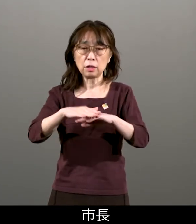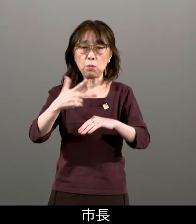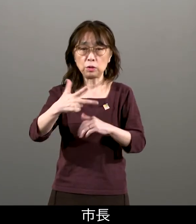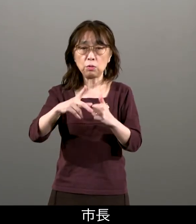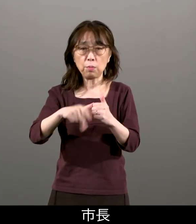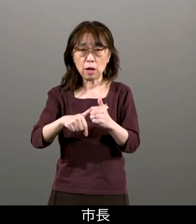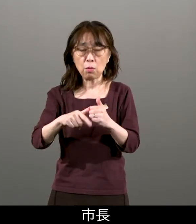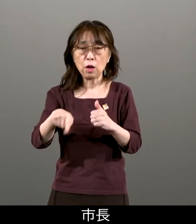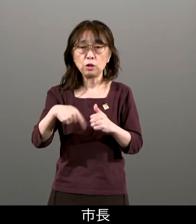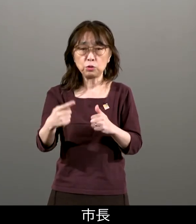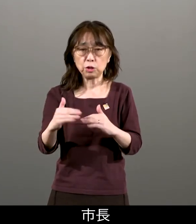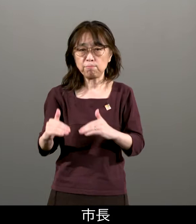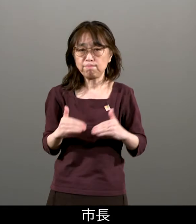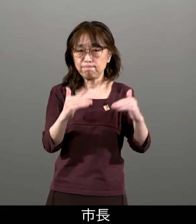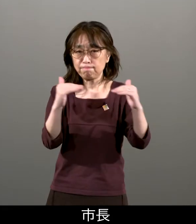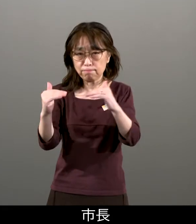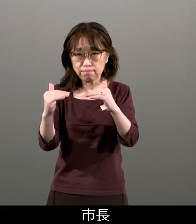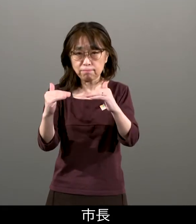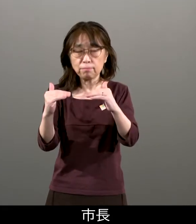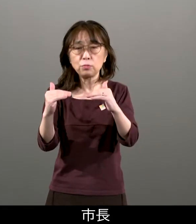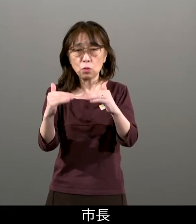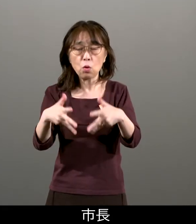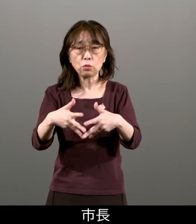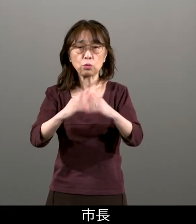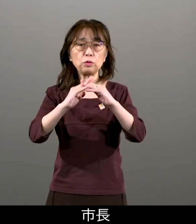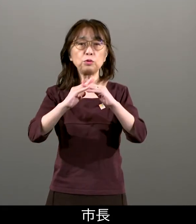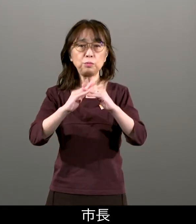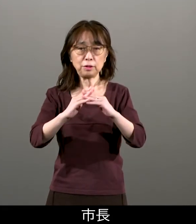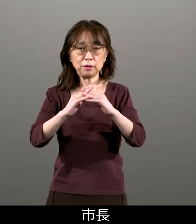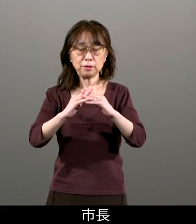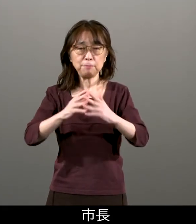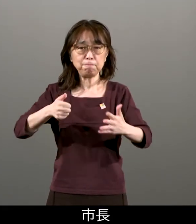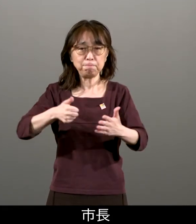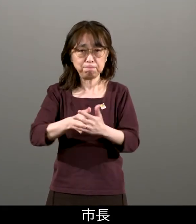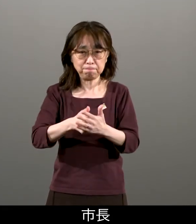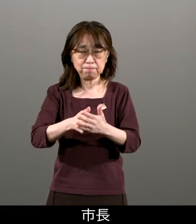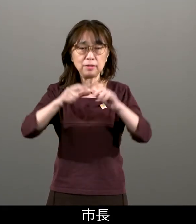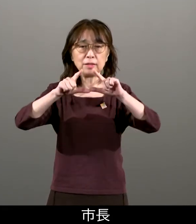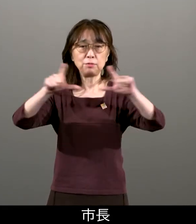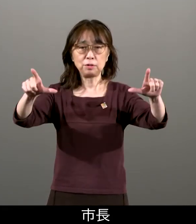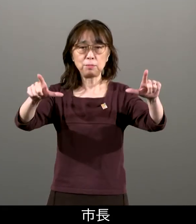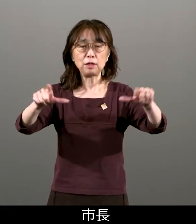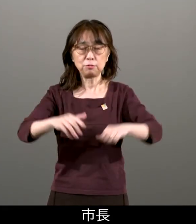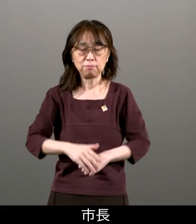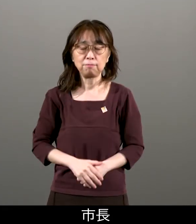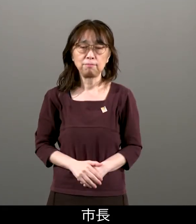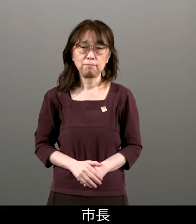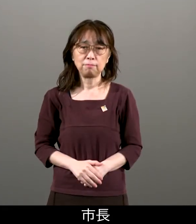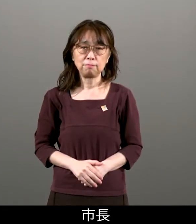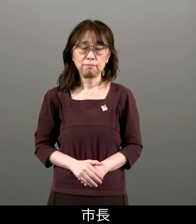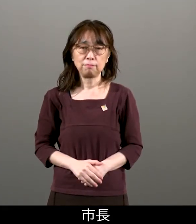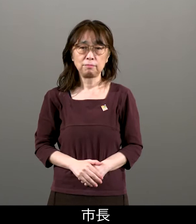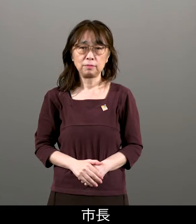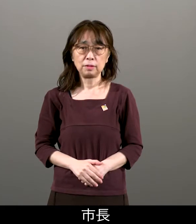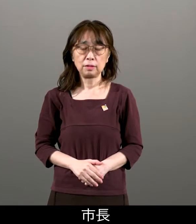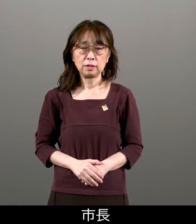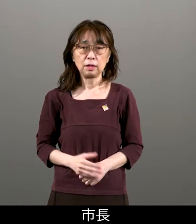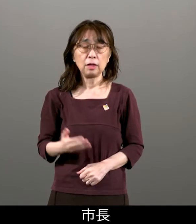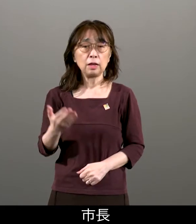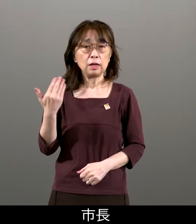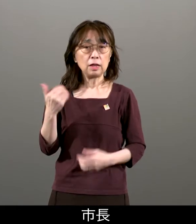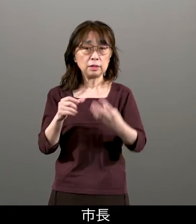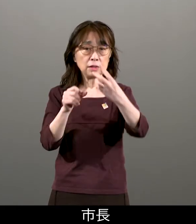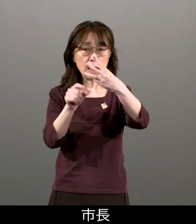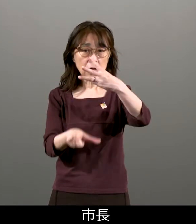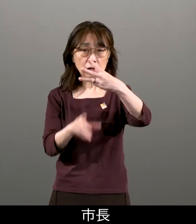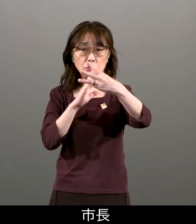のステージへ進む取り組みを行うことといたしましたので、ご報告をいたします。先月実施をいたし